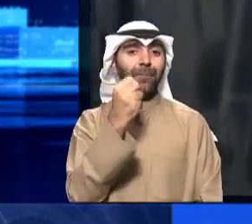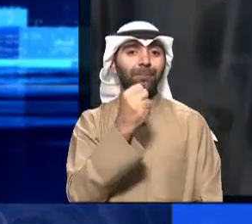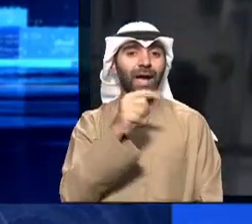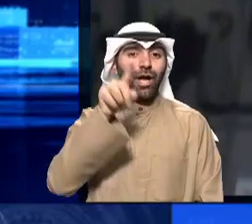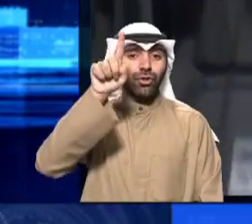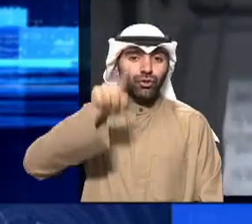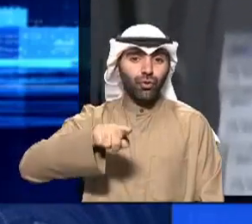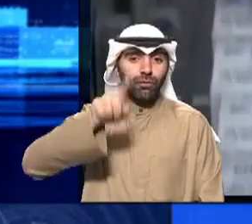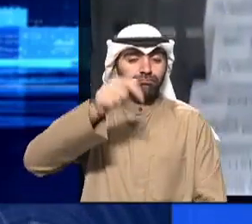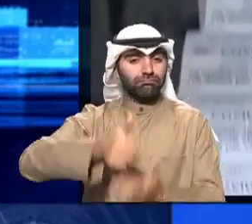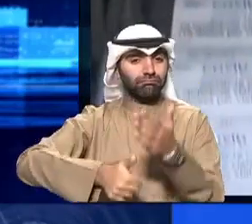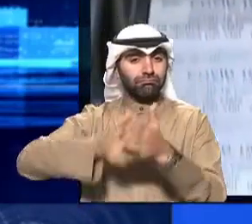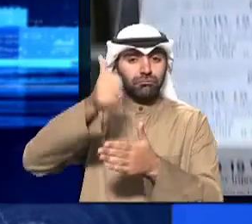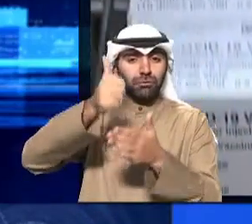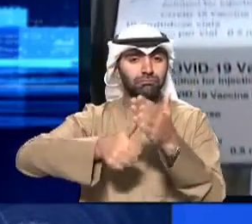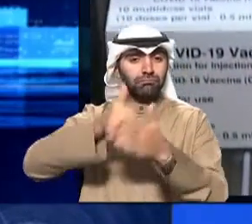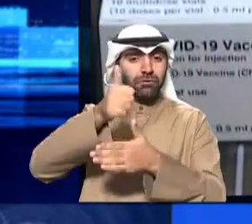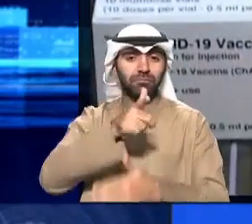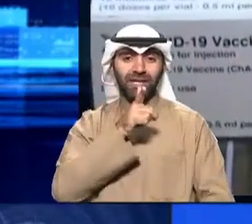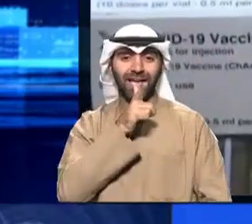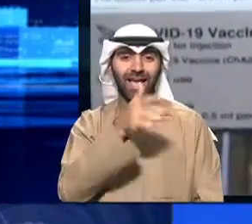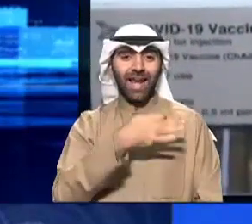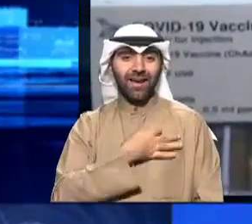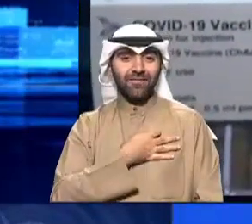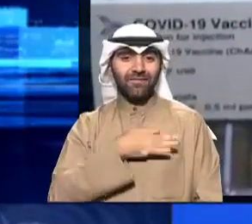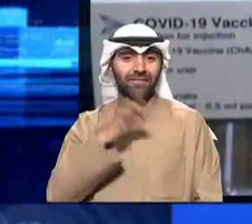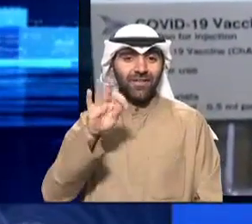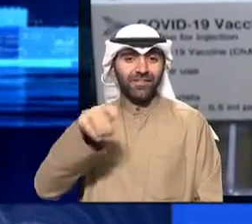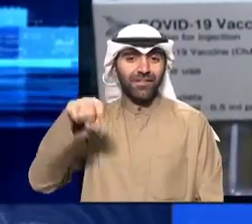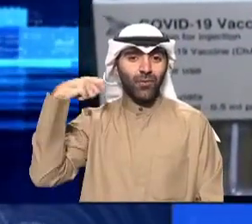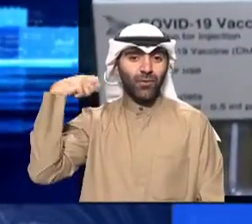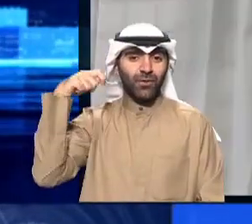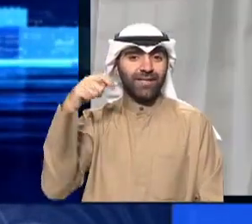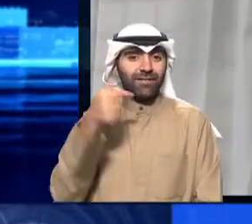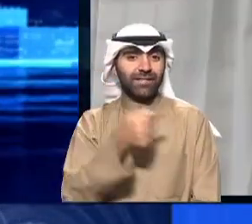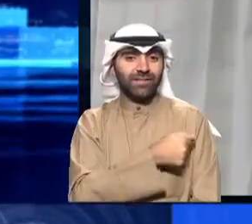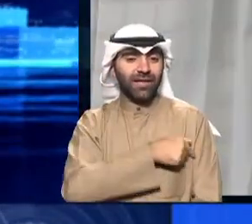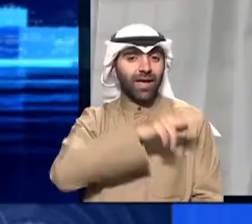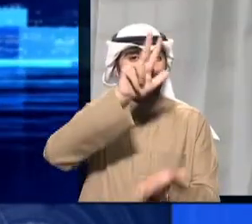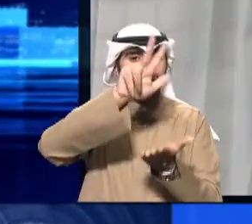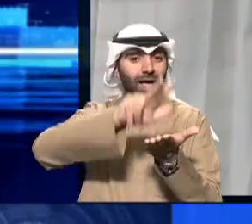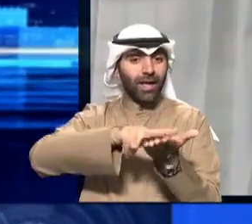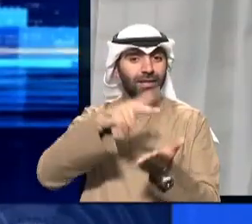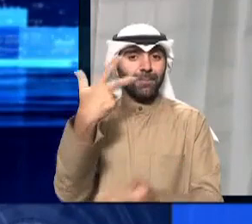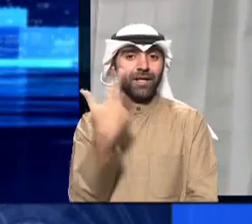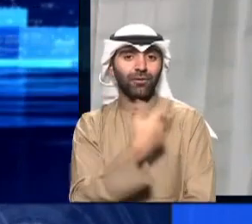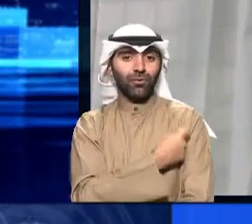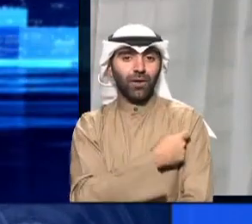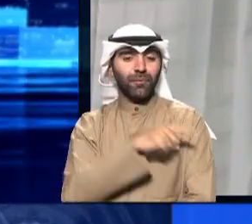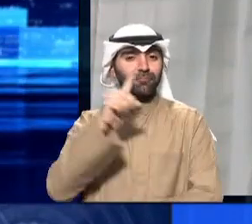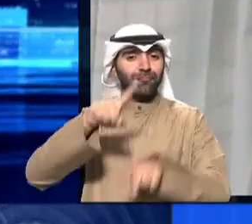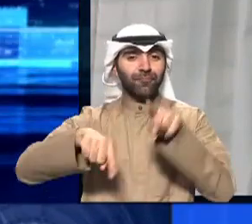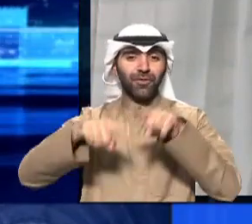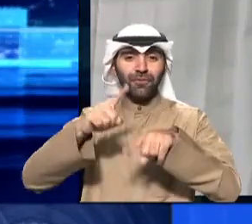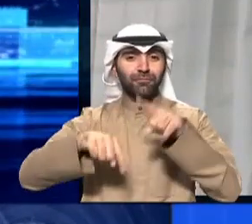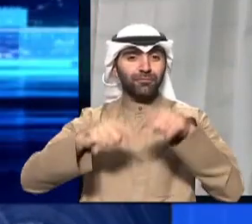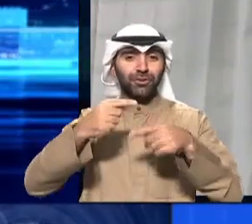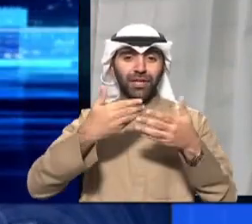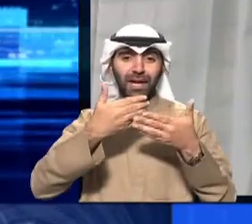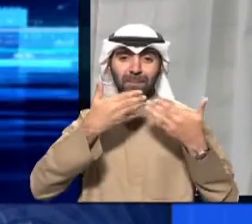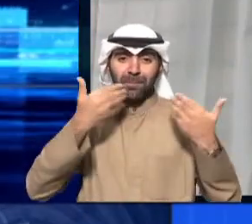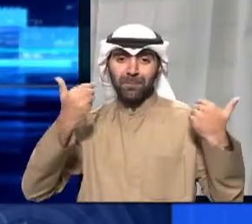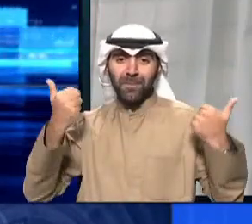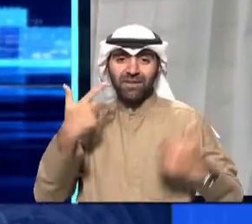الهيئة العليا للصحة في فرنسا التي طمأنت بسلامة اللقاح، أعلن أمس رئيس الوزراء جون كاستيكس أنه